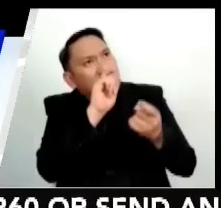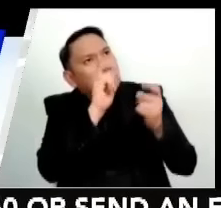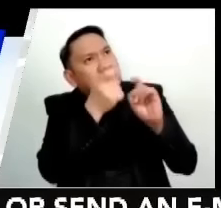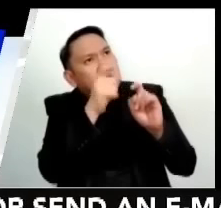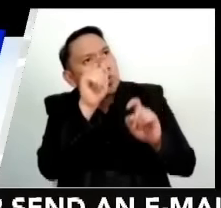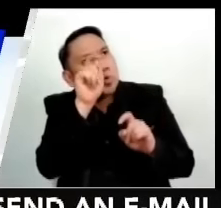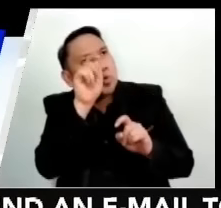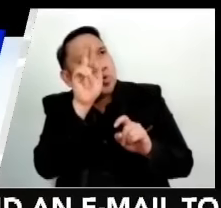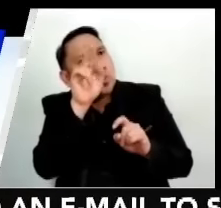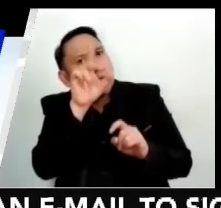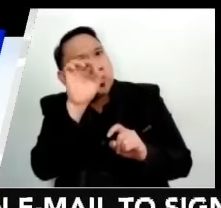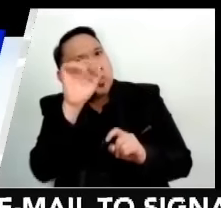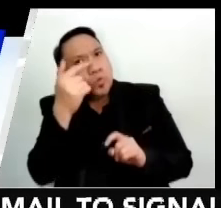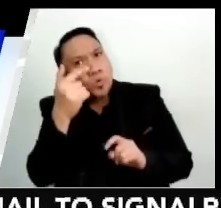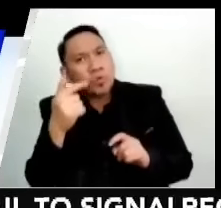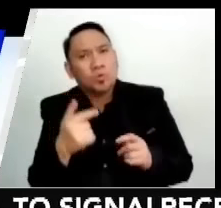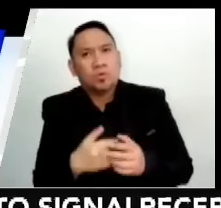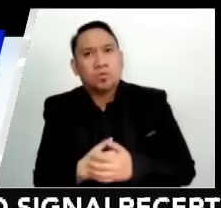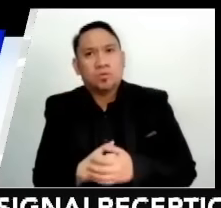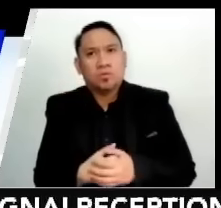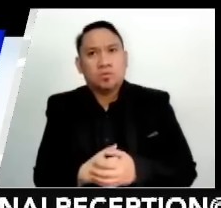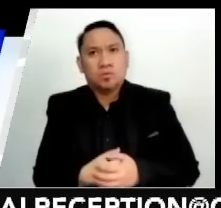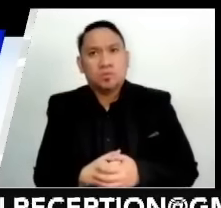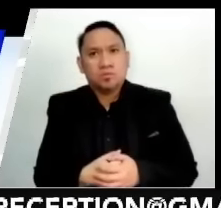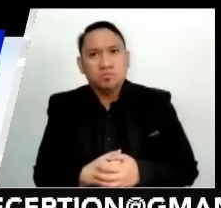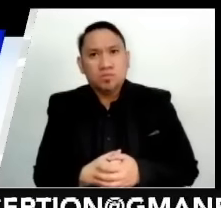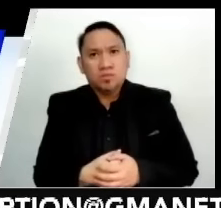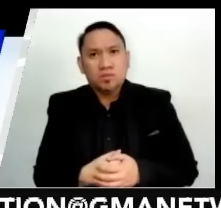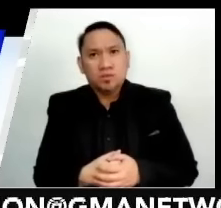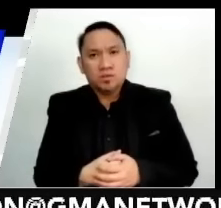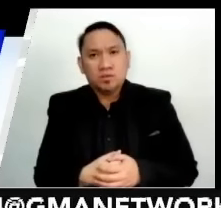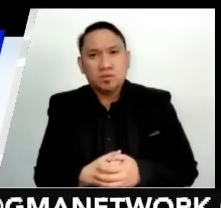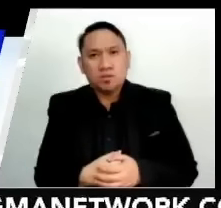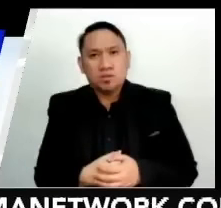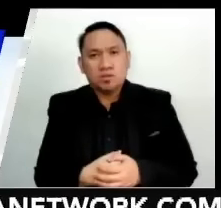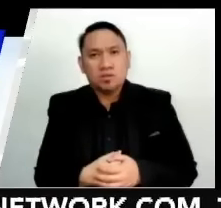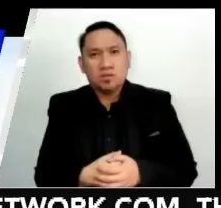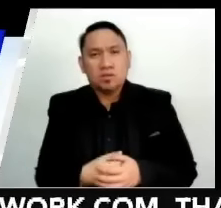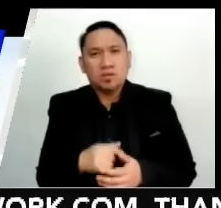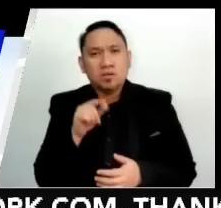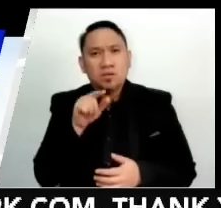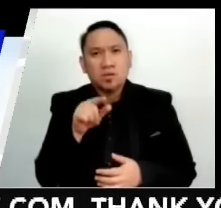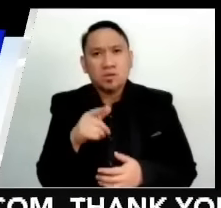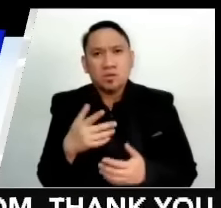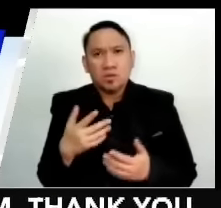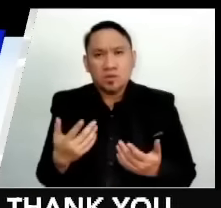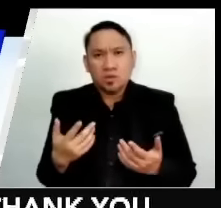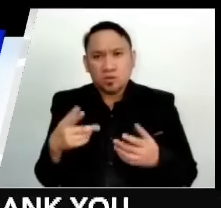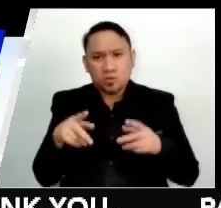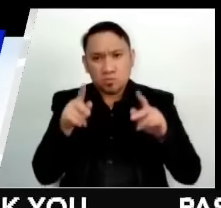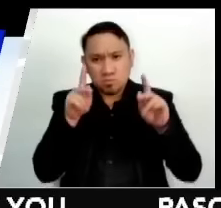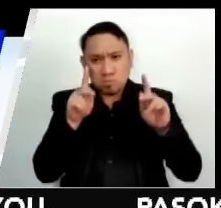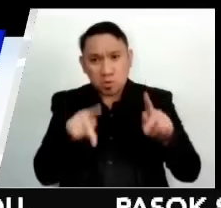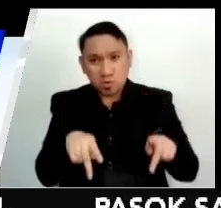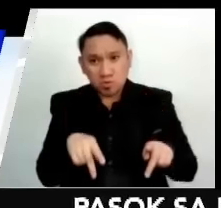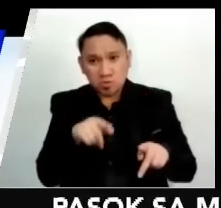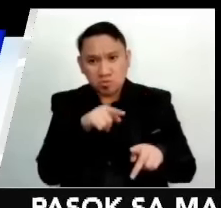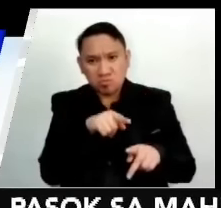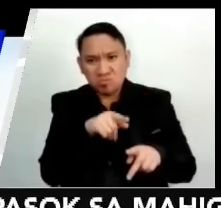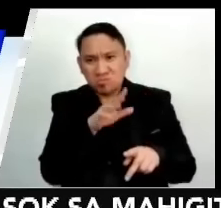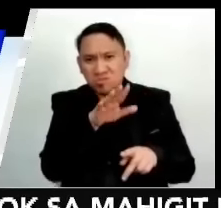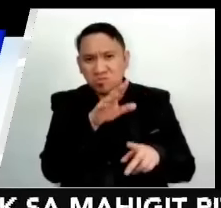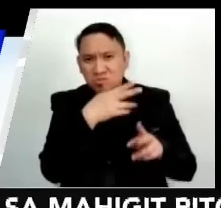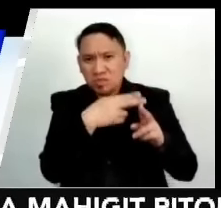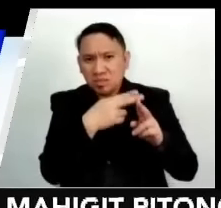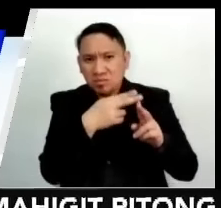Insulto naman yun doon sa kay Hill Puyat. Bakit po? Nananahimik na yung tao, bubisitin pa nila.